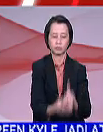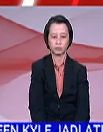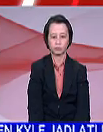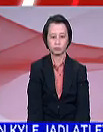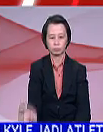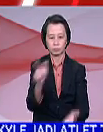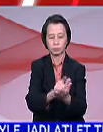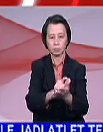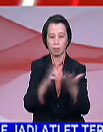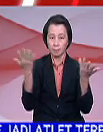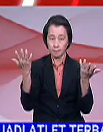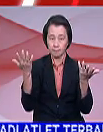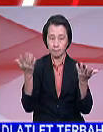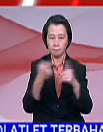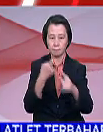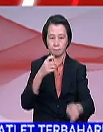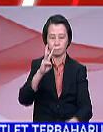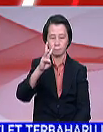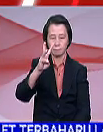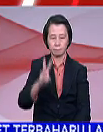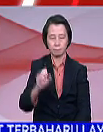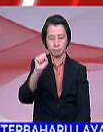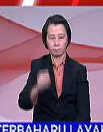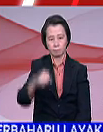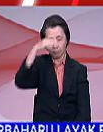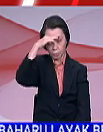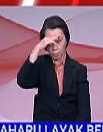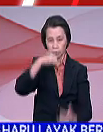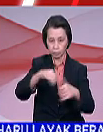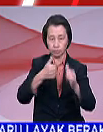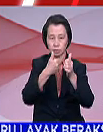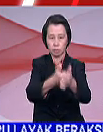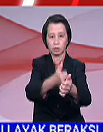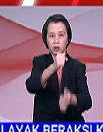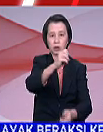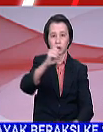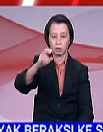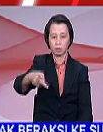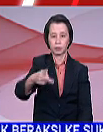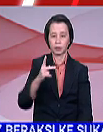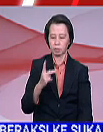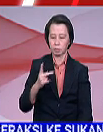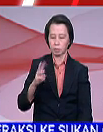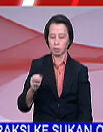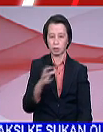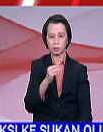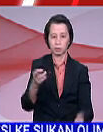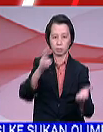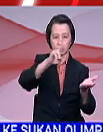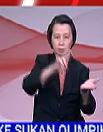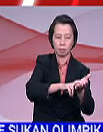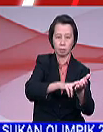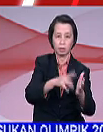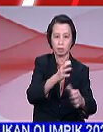Laporan tersebut mengakhiri paparan dari wilayah selatan tanah air. Terus patuhi SOP Kementerian Kesihatan dan daftar